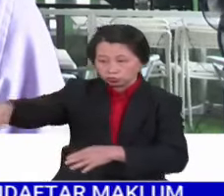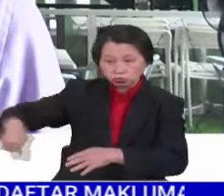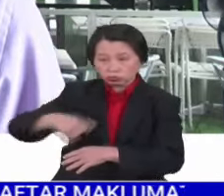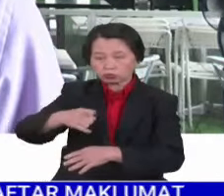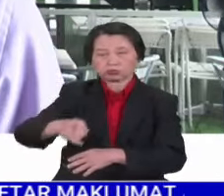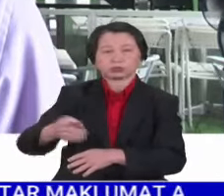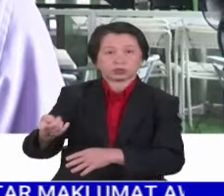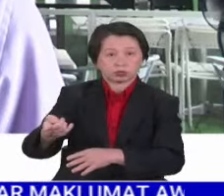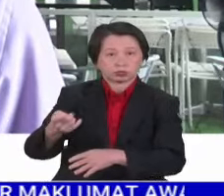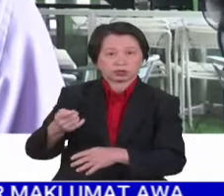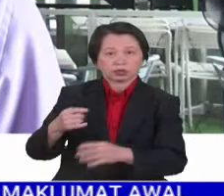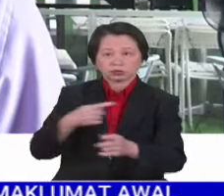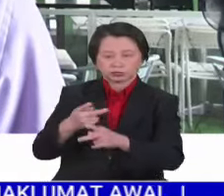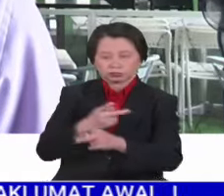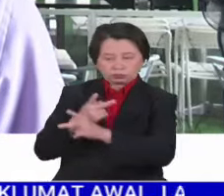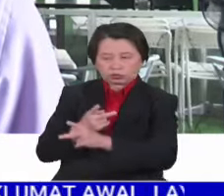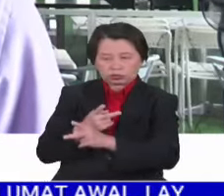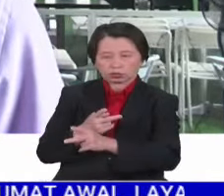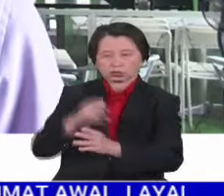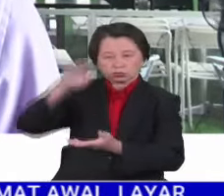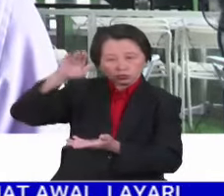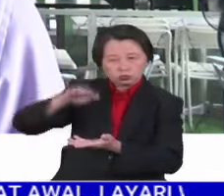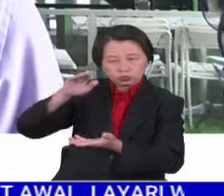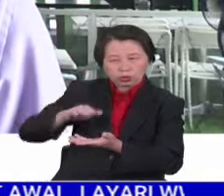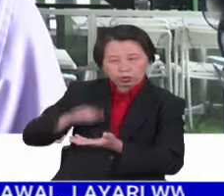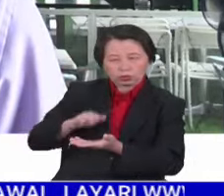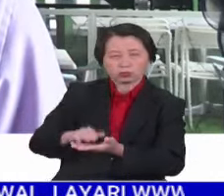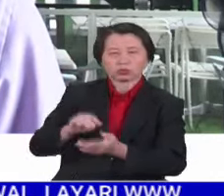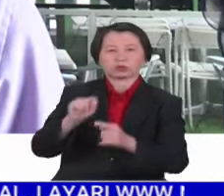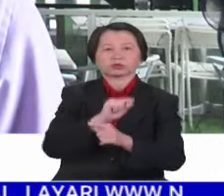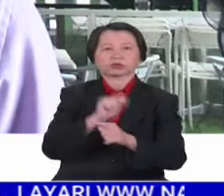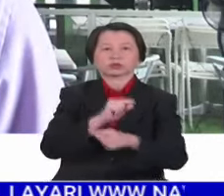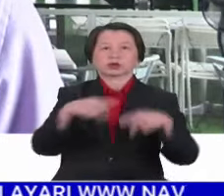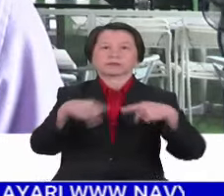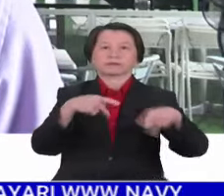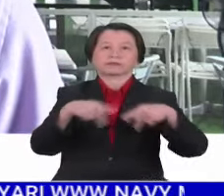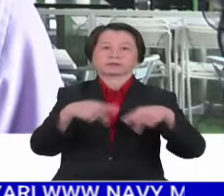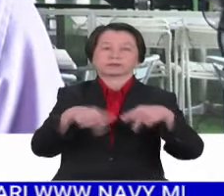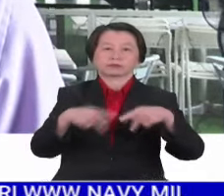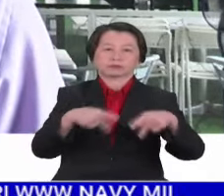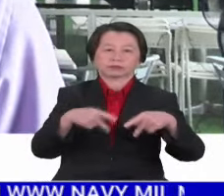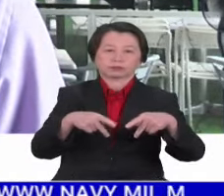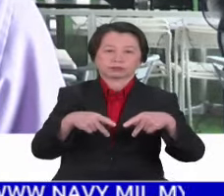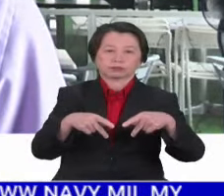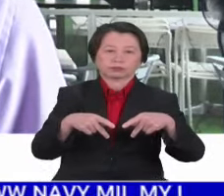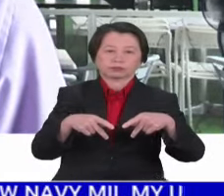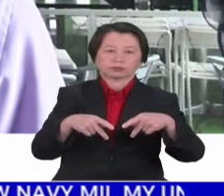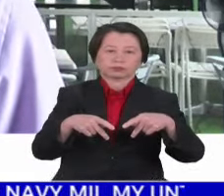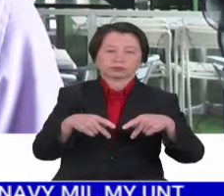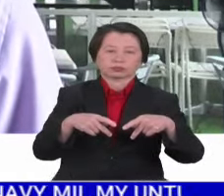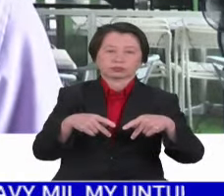berkenaan dengan kawalan pengurangan kepada penggunaan